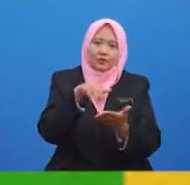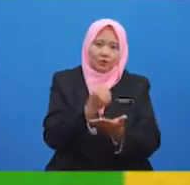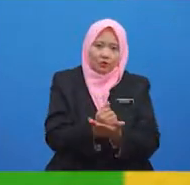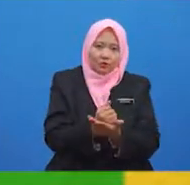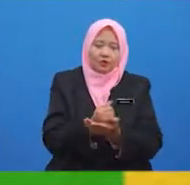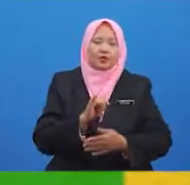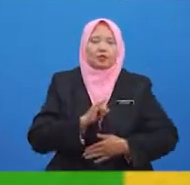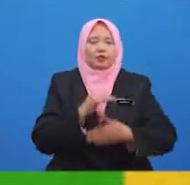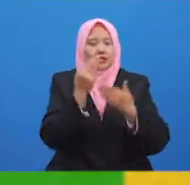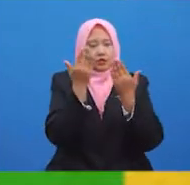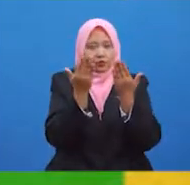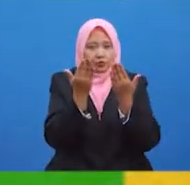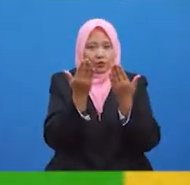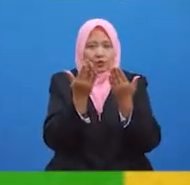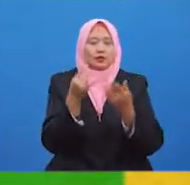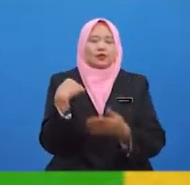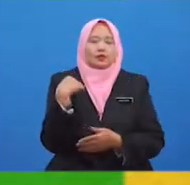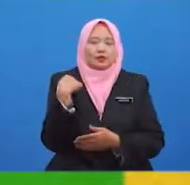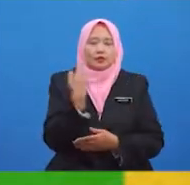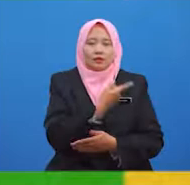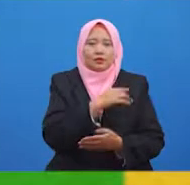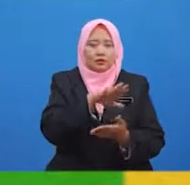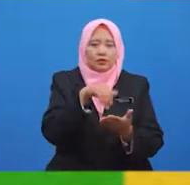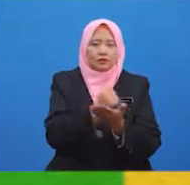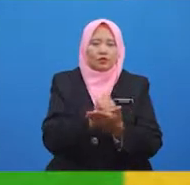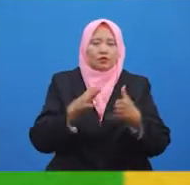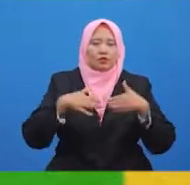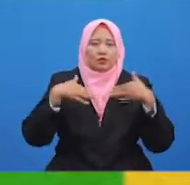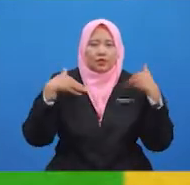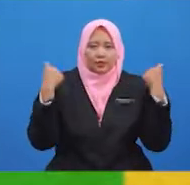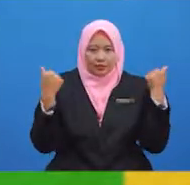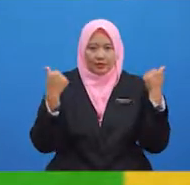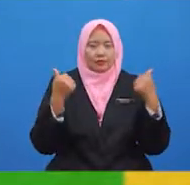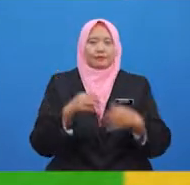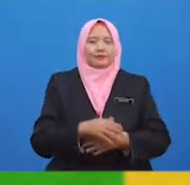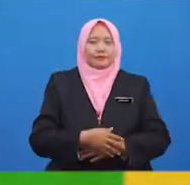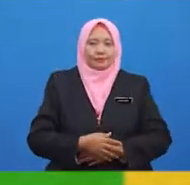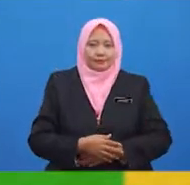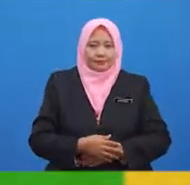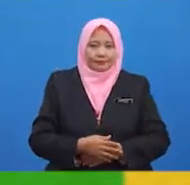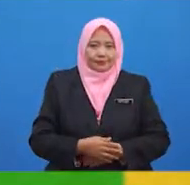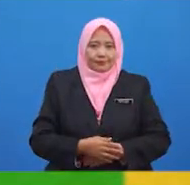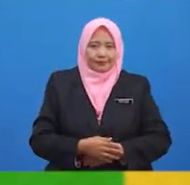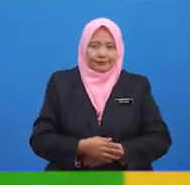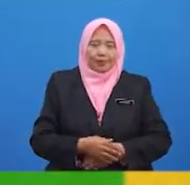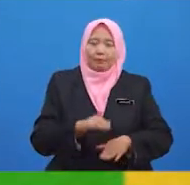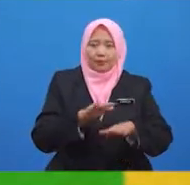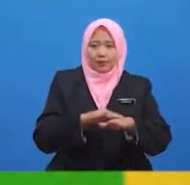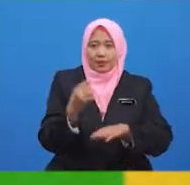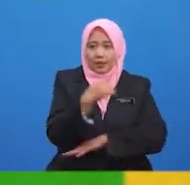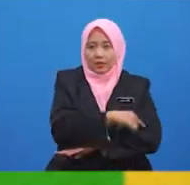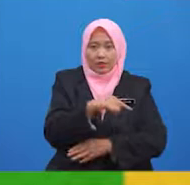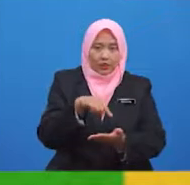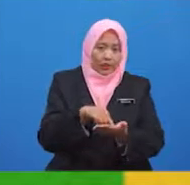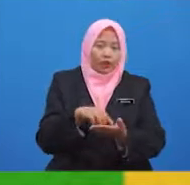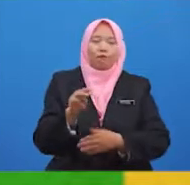kita semua beroleh nikmat kesihatan dan dilimpahi rahmat Allah Subhanahu Wa Taala sentiasa. Pada hari